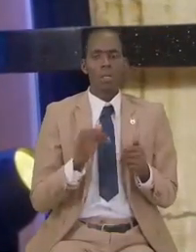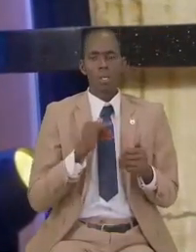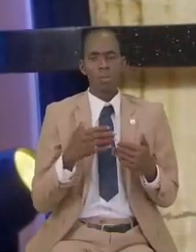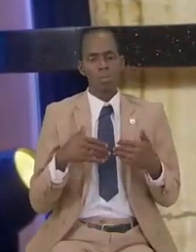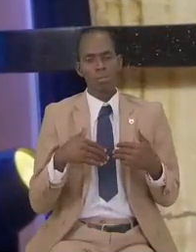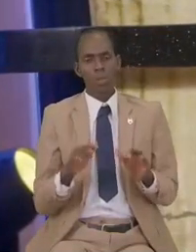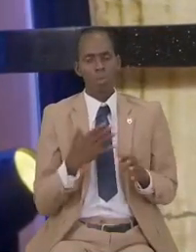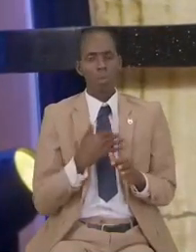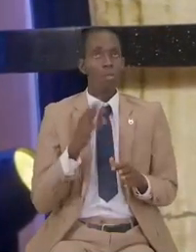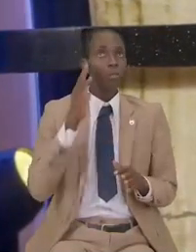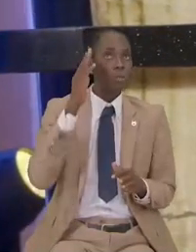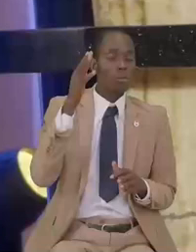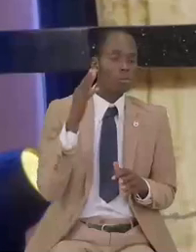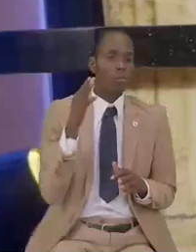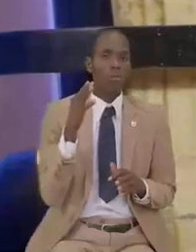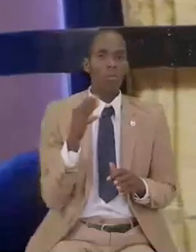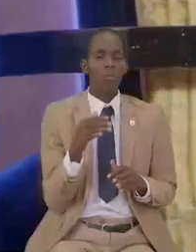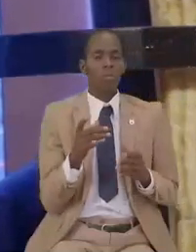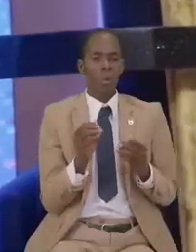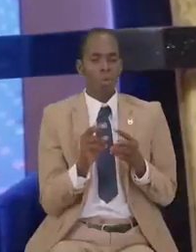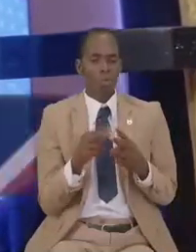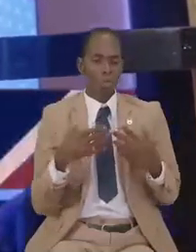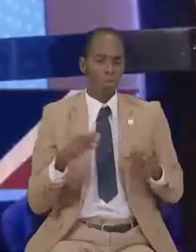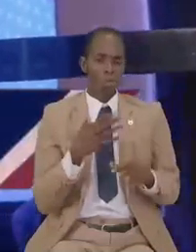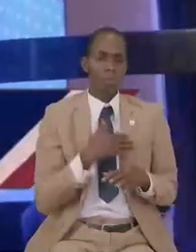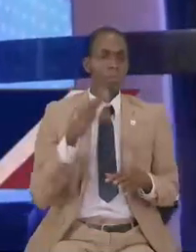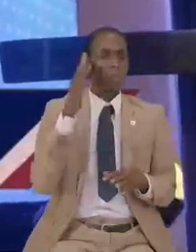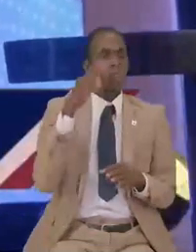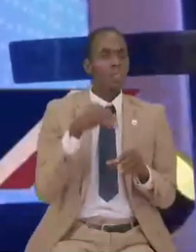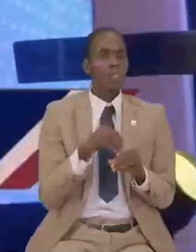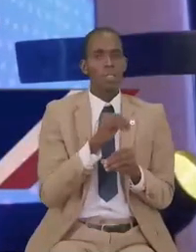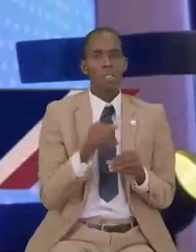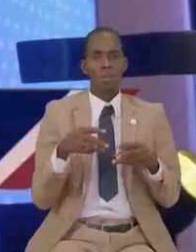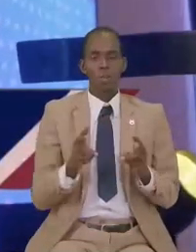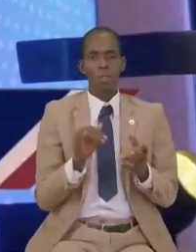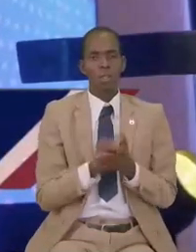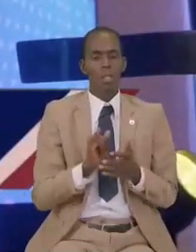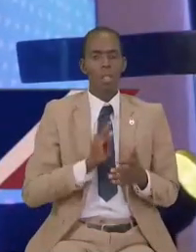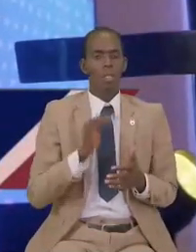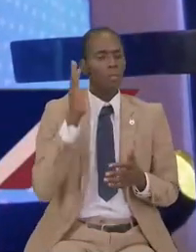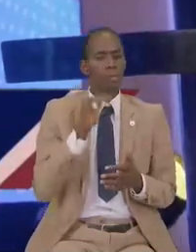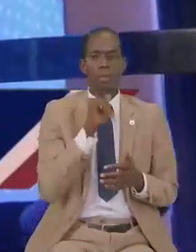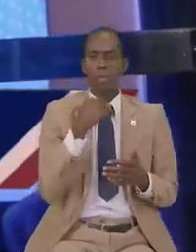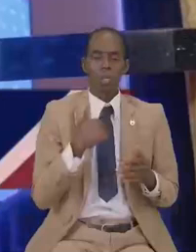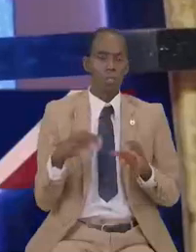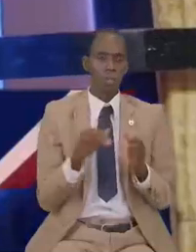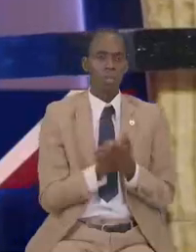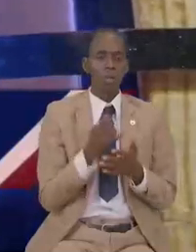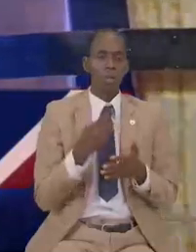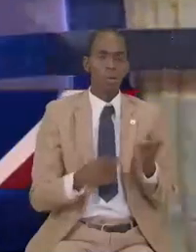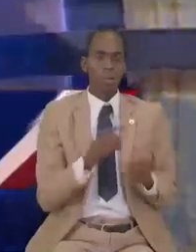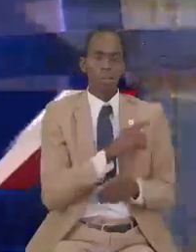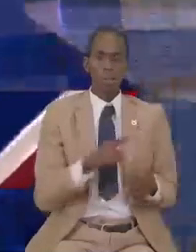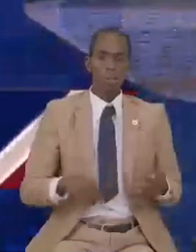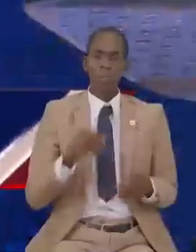mon futur? Comment j'ai vendu ma destinée telle que je ne dois pas le faire? C'est ce que le Seigneur dit. Le